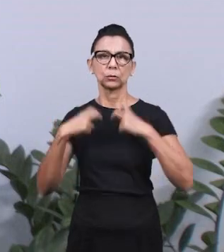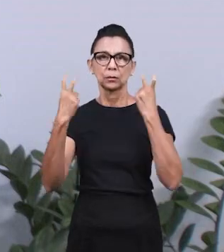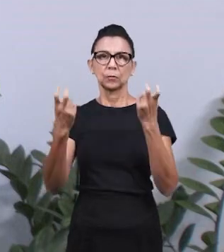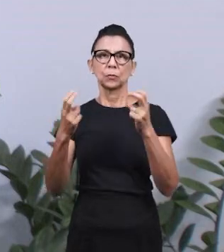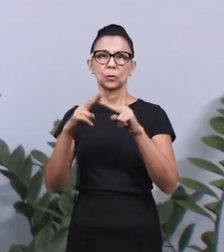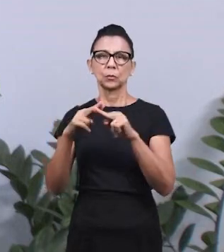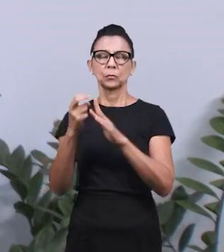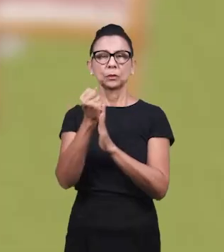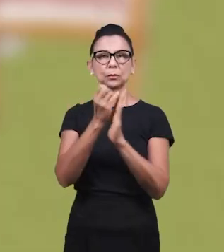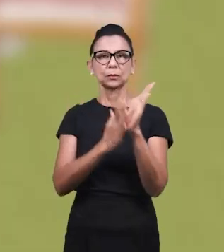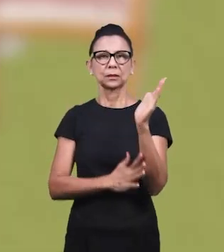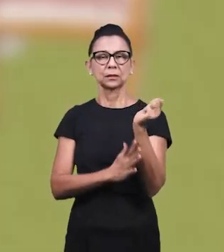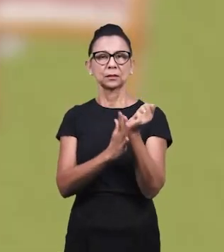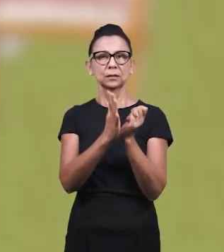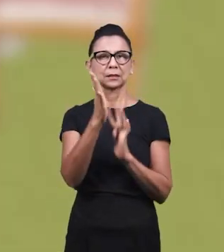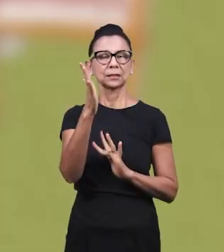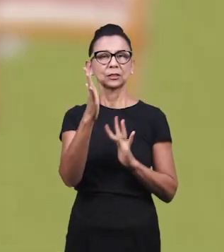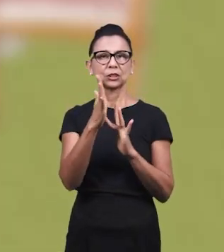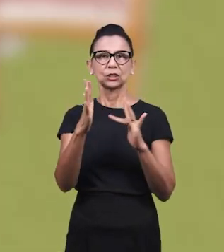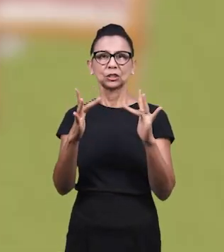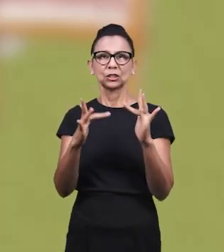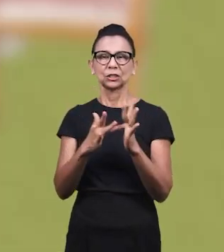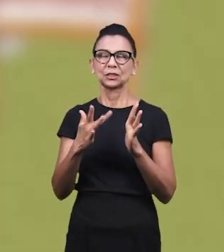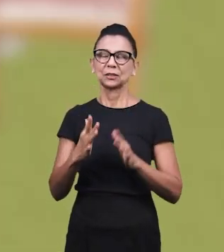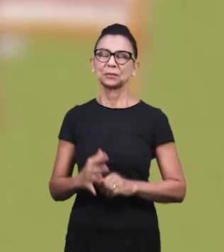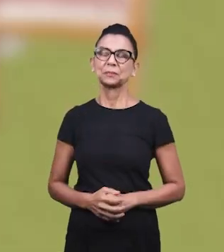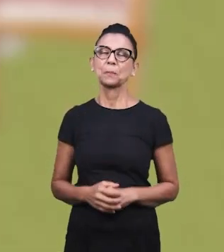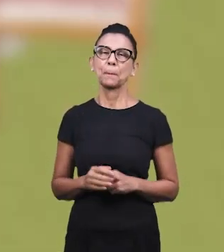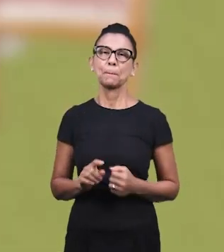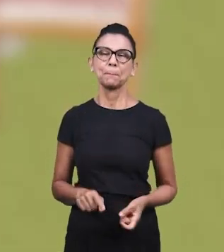le sujet « La prière par le sang de Jésus ».